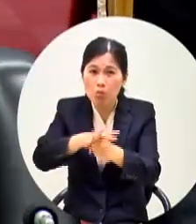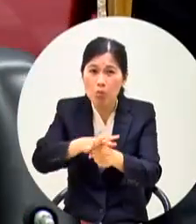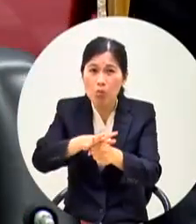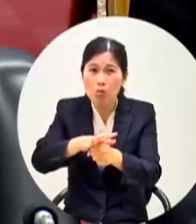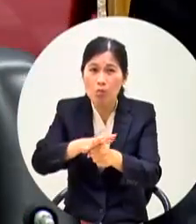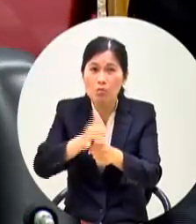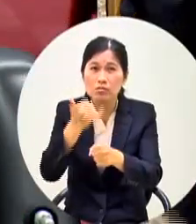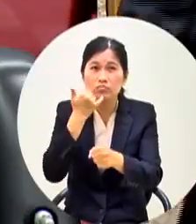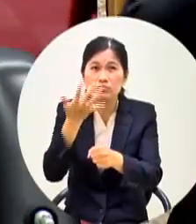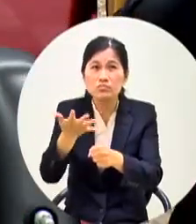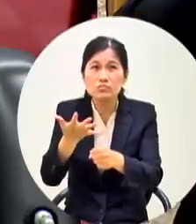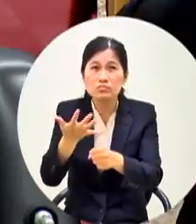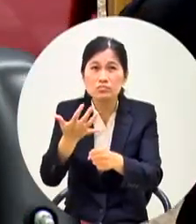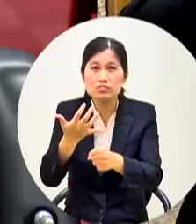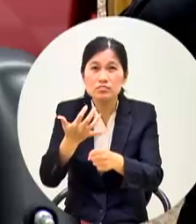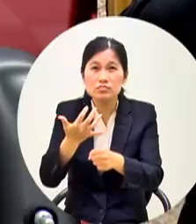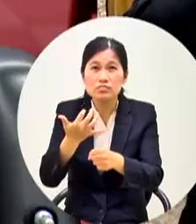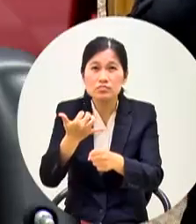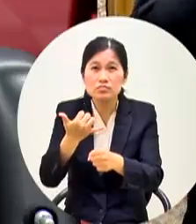可不可以？可以吗？